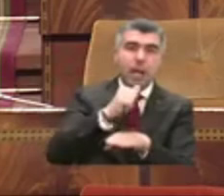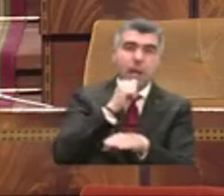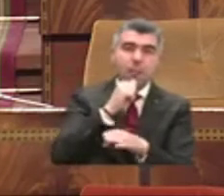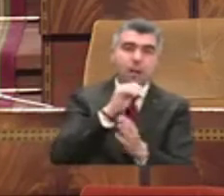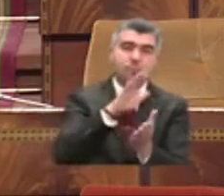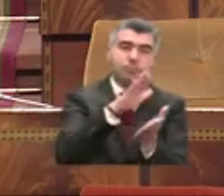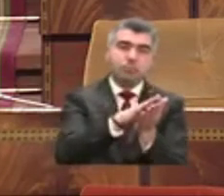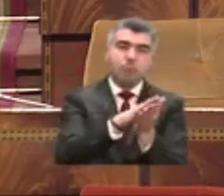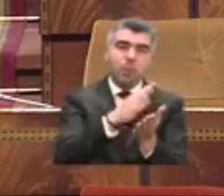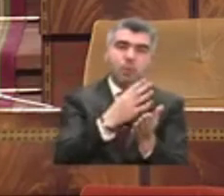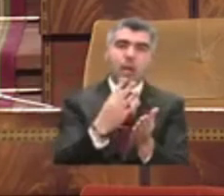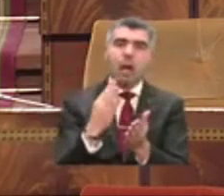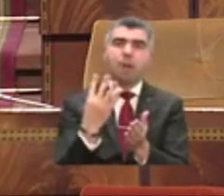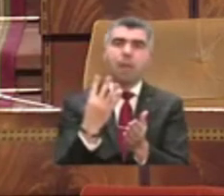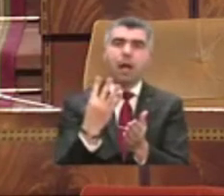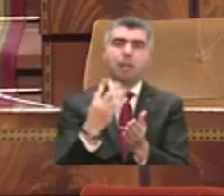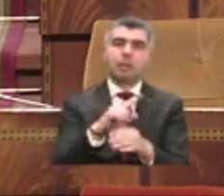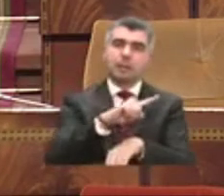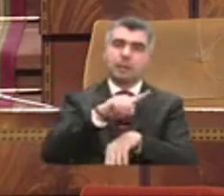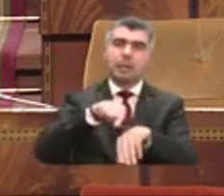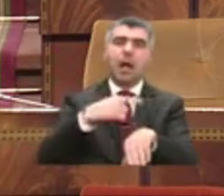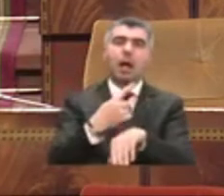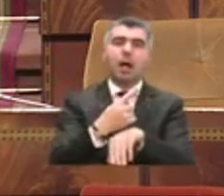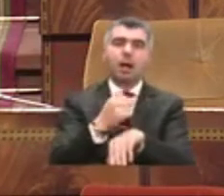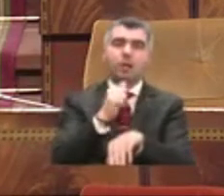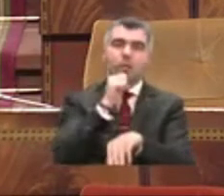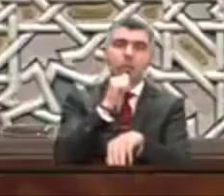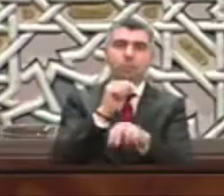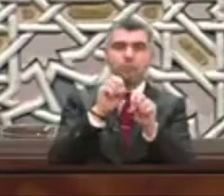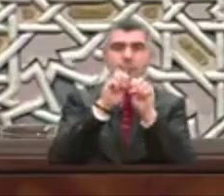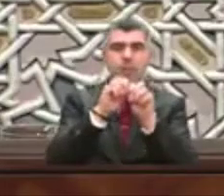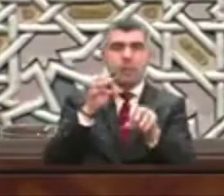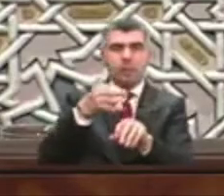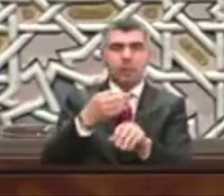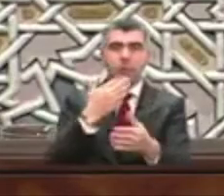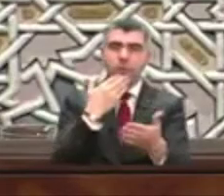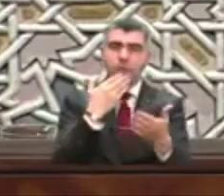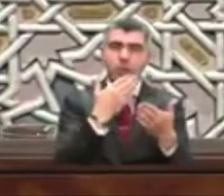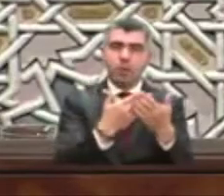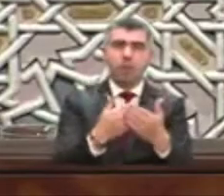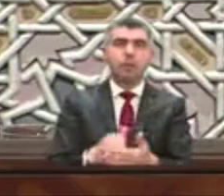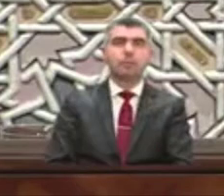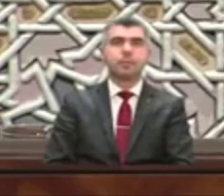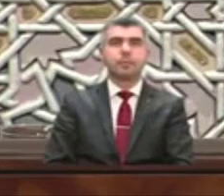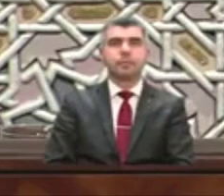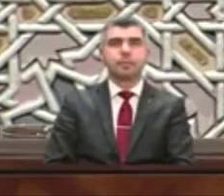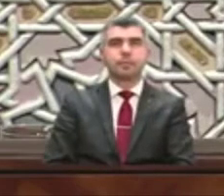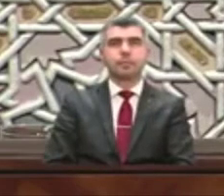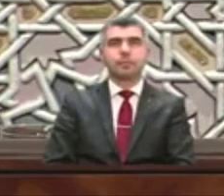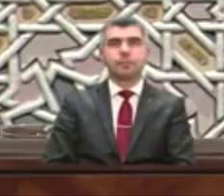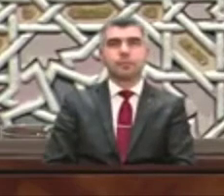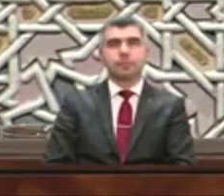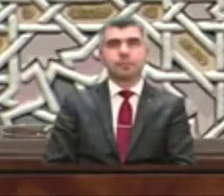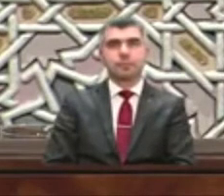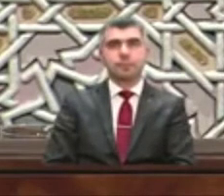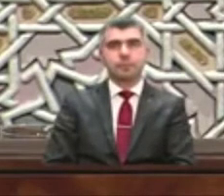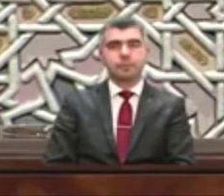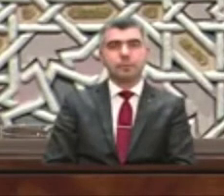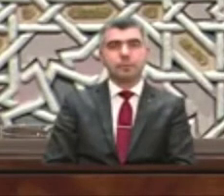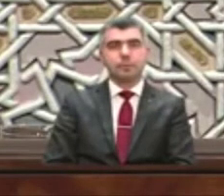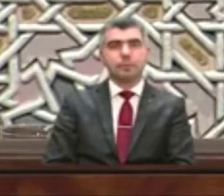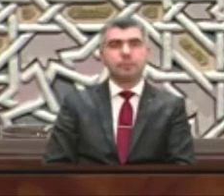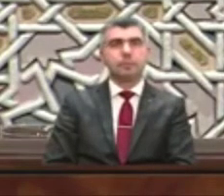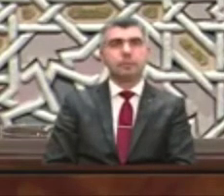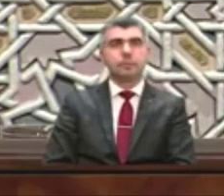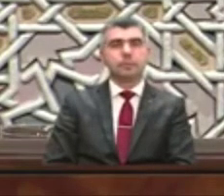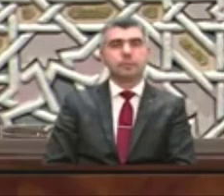اربعه السوع اللي كيشربوا الناس. فبالتالي السيد الرئيس المحترم شكرا سيدنا المحترم، شكرا شكرا جزيلا